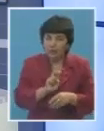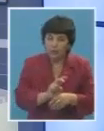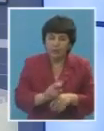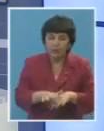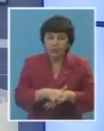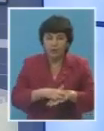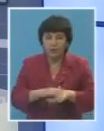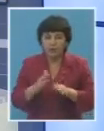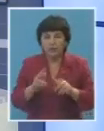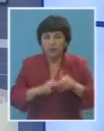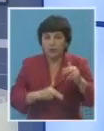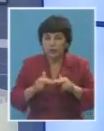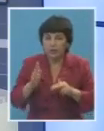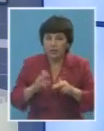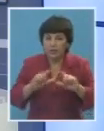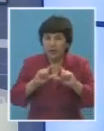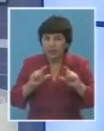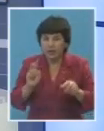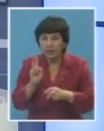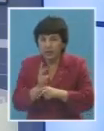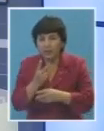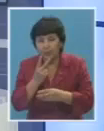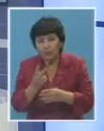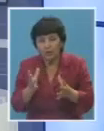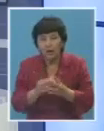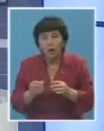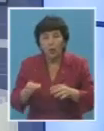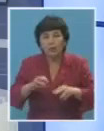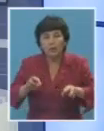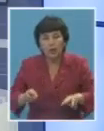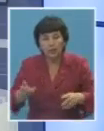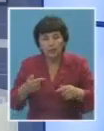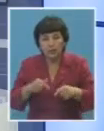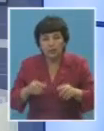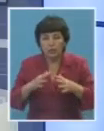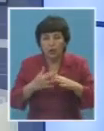Шабдаршап ауылында құрылысы аяқталған мектепті аралап көрді. Өңір басшысы осы жерде